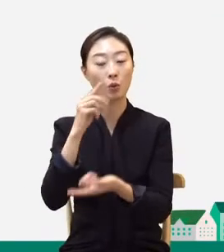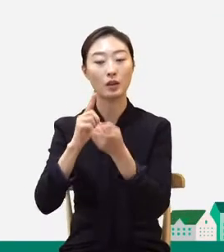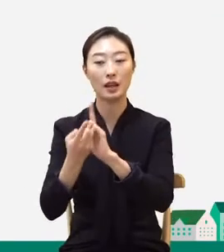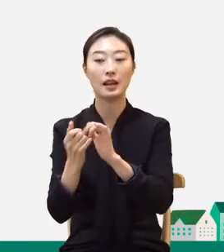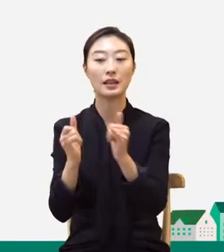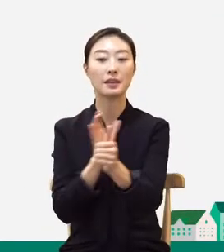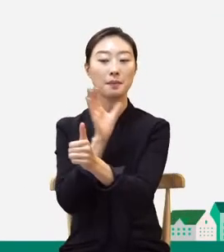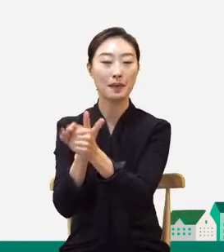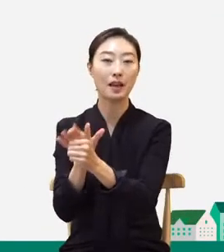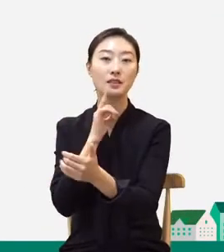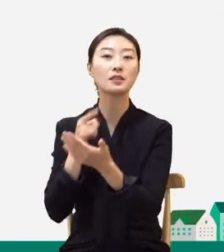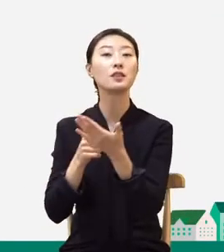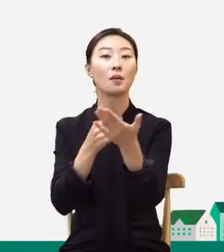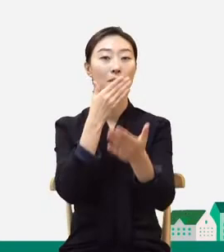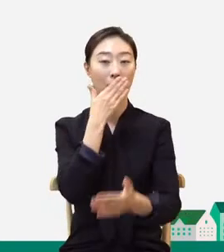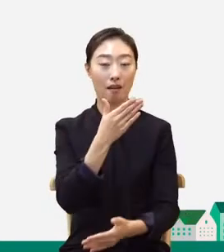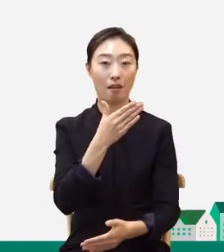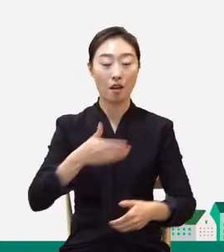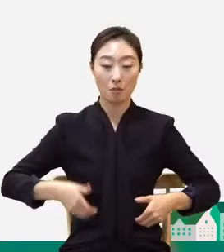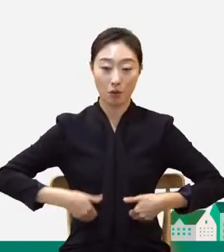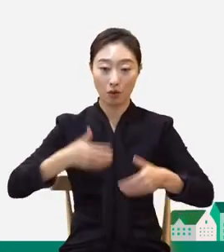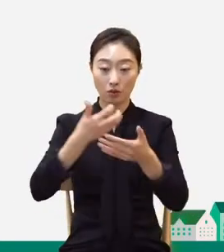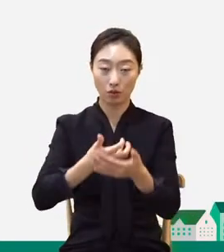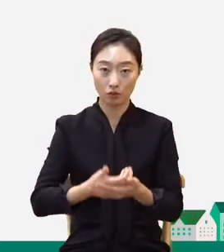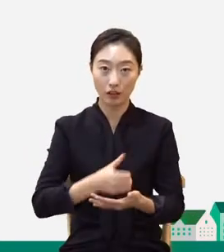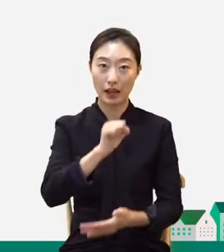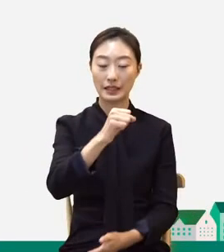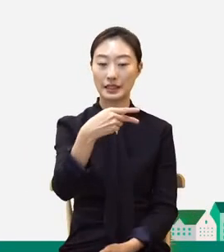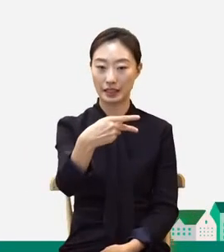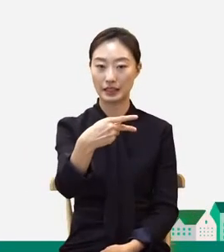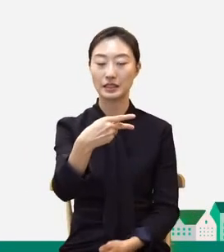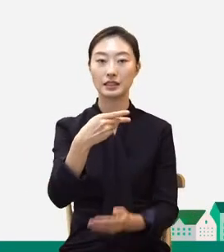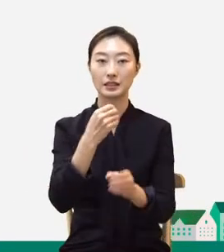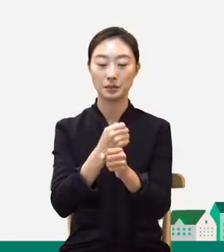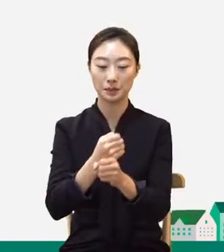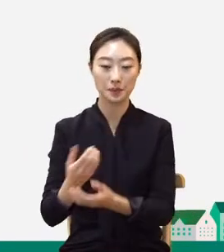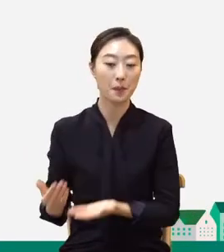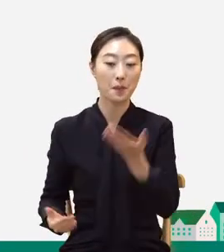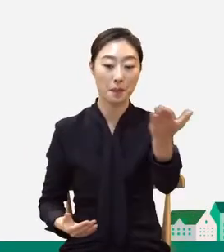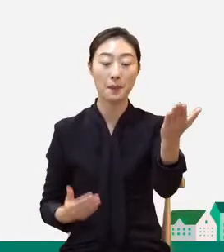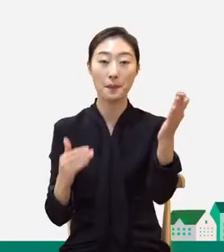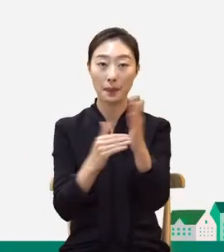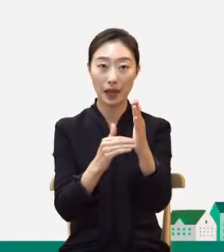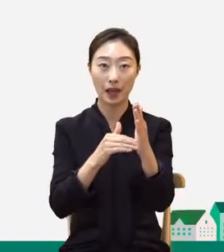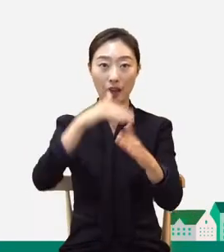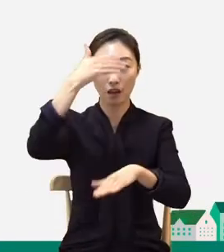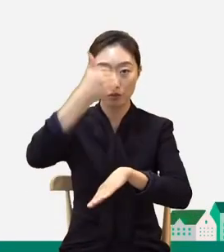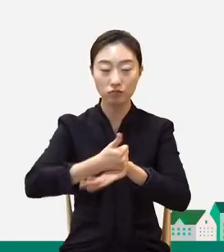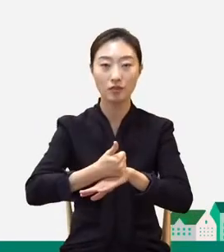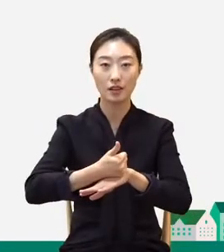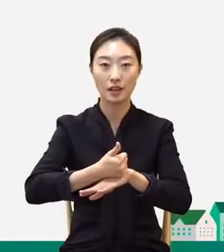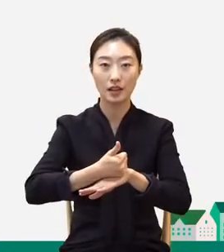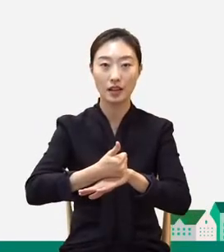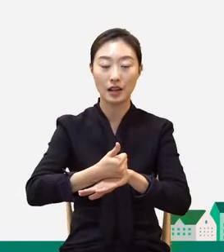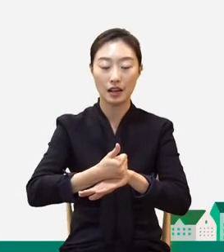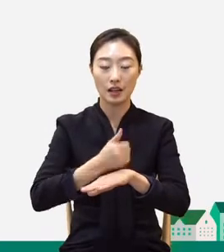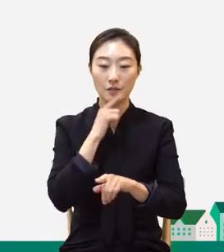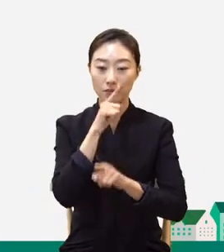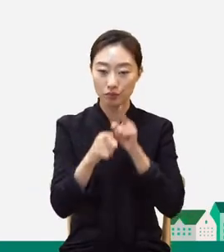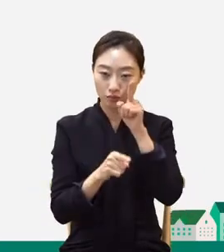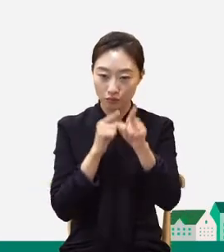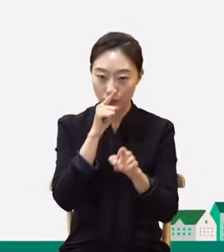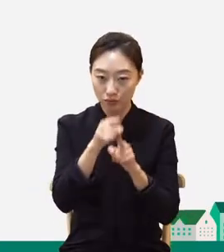대리인도 가능합니다. 필요한 서류를 SH에 제출하시면 되고요. 그리고 입주자 접수, 또